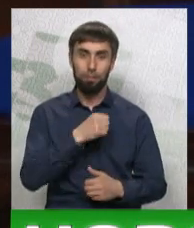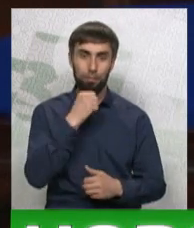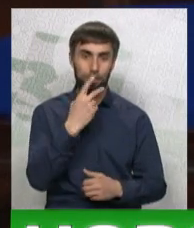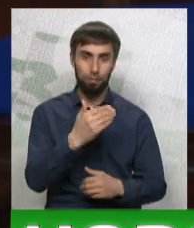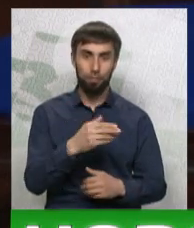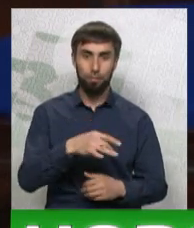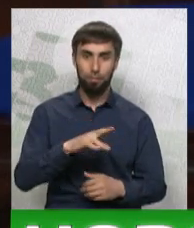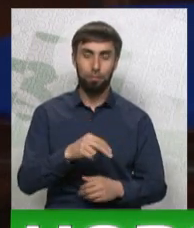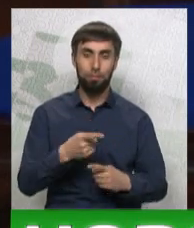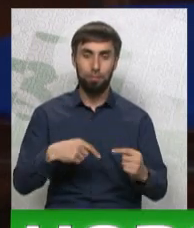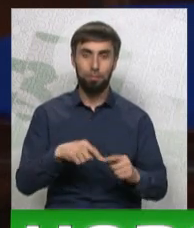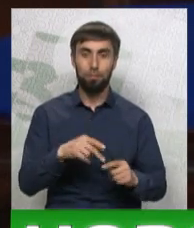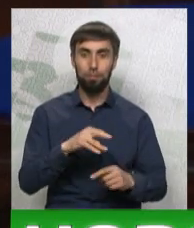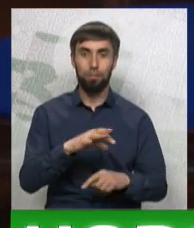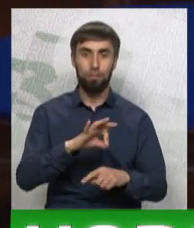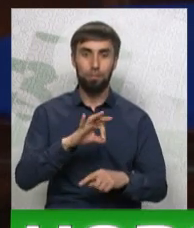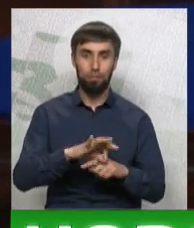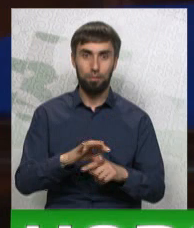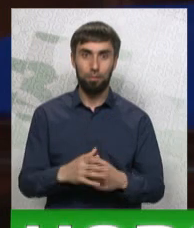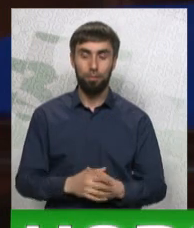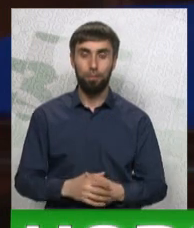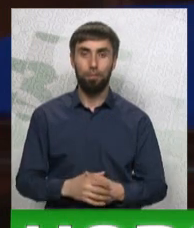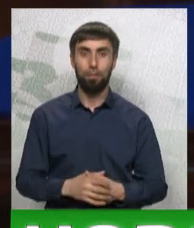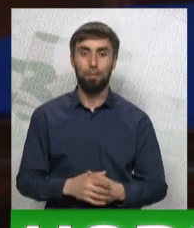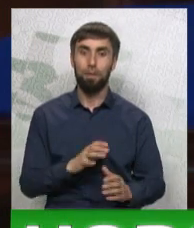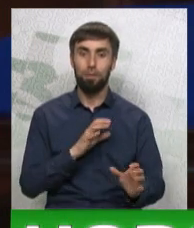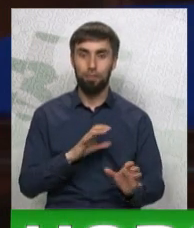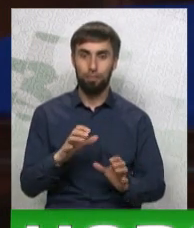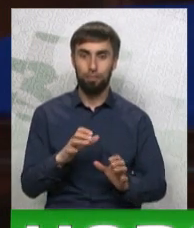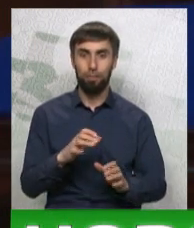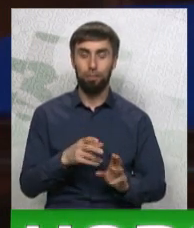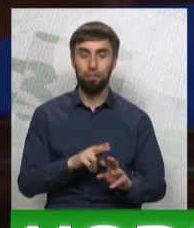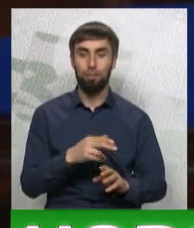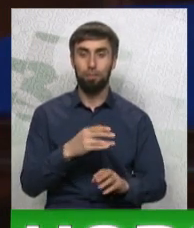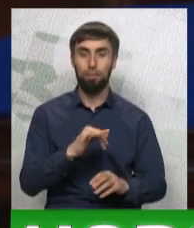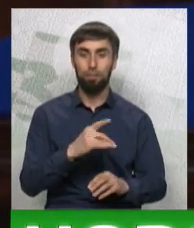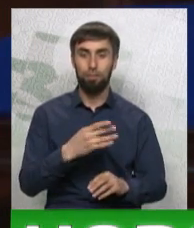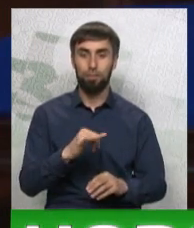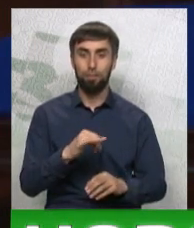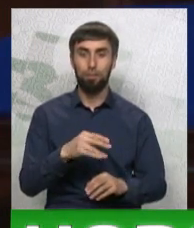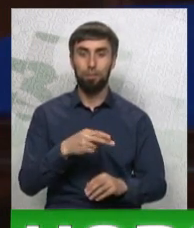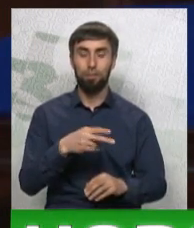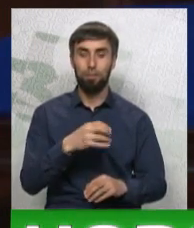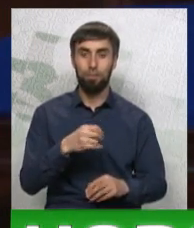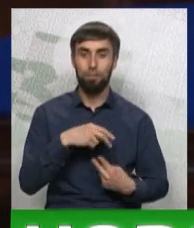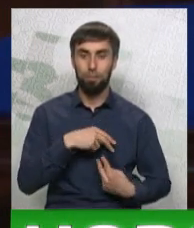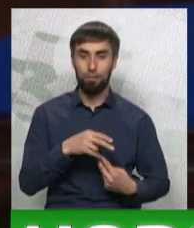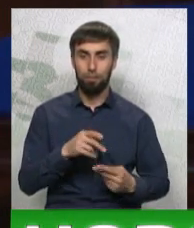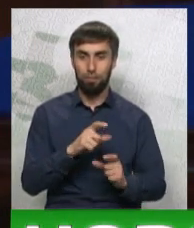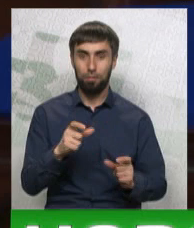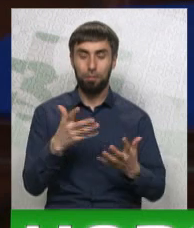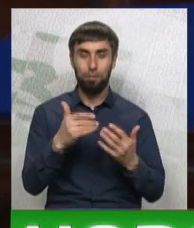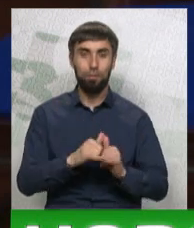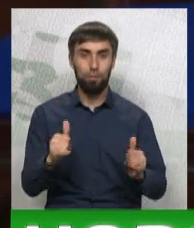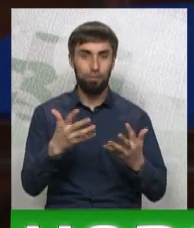поликлиниках организован прием по заболеваниям. Обеспечено дистанционное формирование листов нетрудоспособности. Увеличено количество бригад